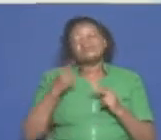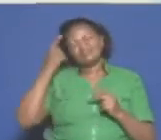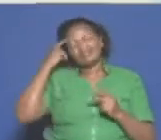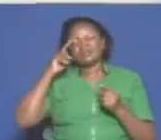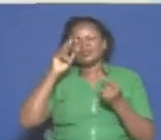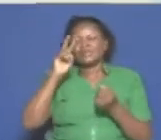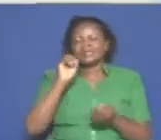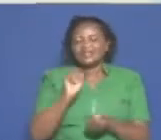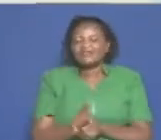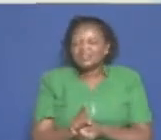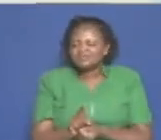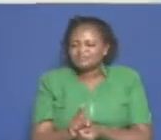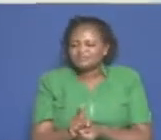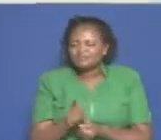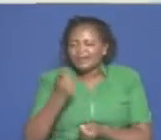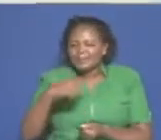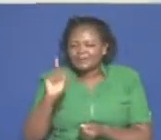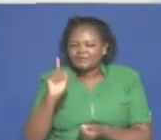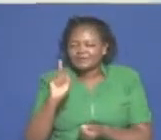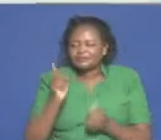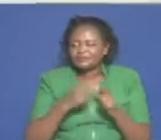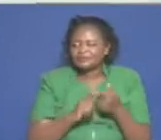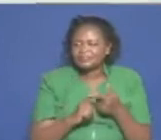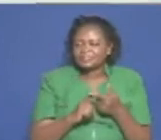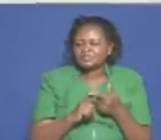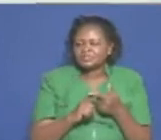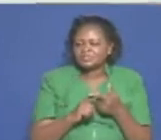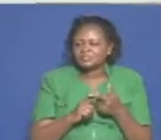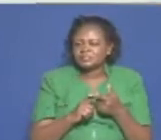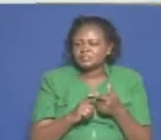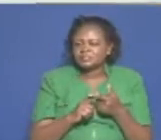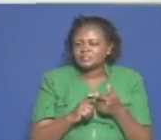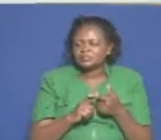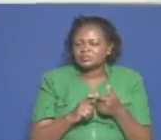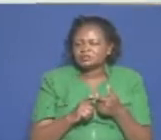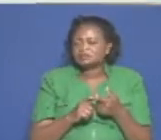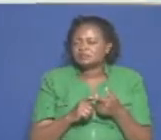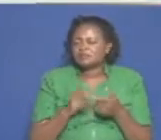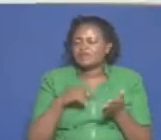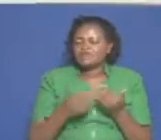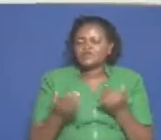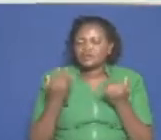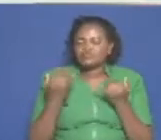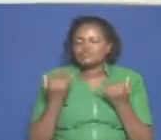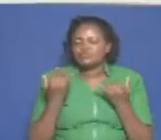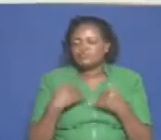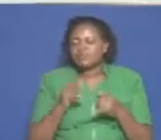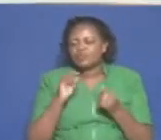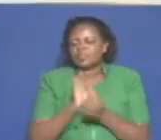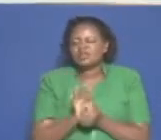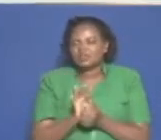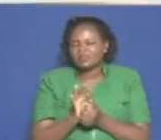2011 wakakuja wakapitisha wakazuia kulipitisha 2013, watu wakasimama bila hizo degrees na hizo